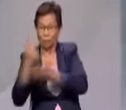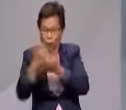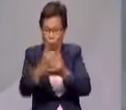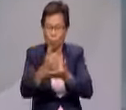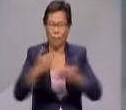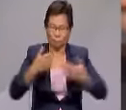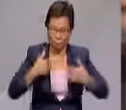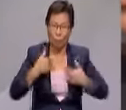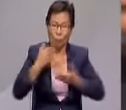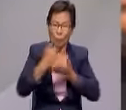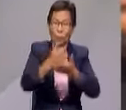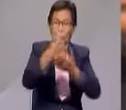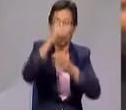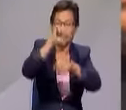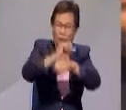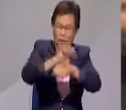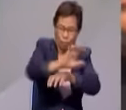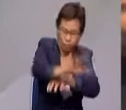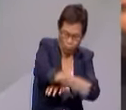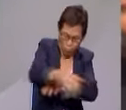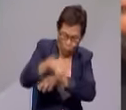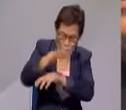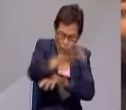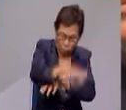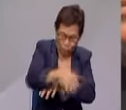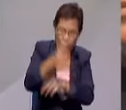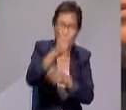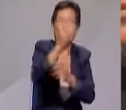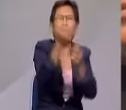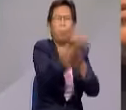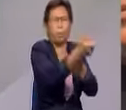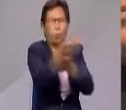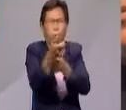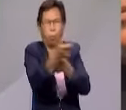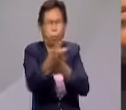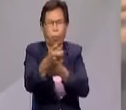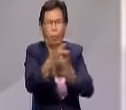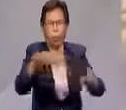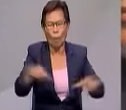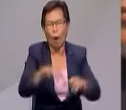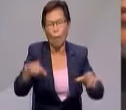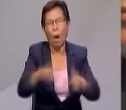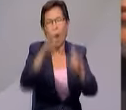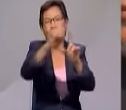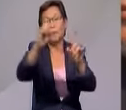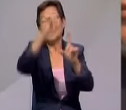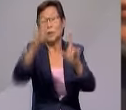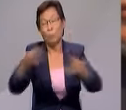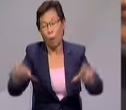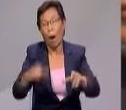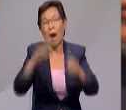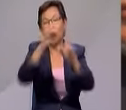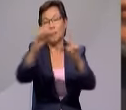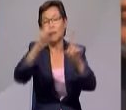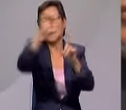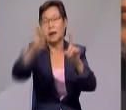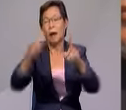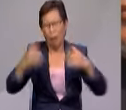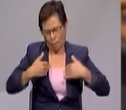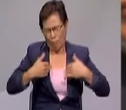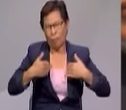membantu untuk kerja-kerja pengorekan dan pemadaman yang dapat dilakukan sepenuhnya. Kita membuat pemantauan kembali, masih ada